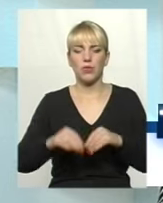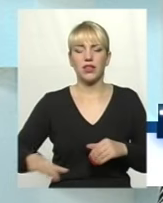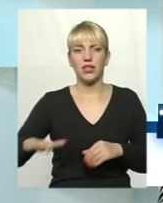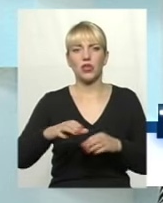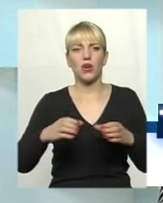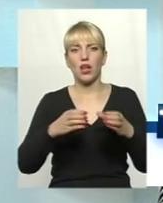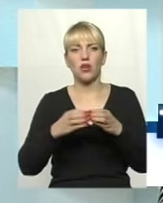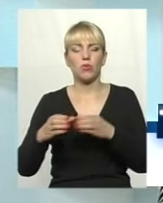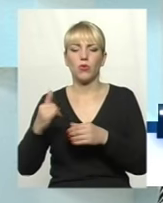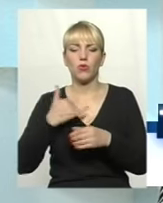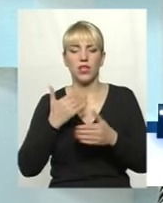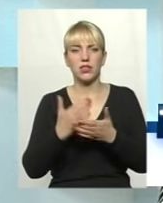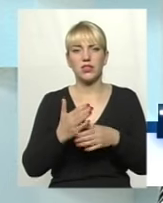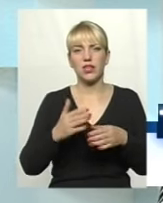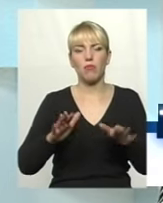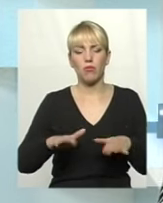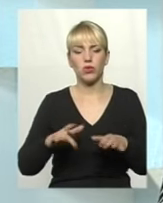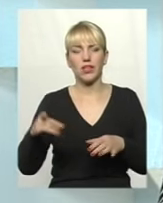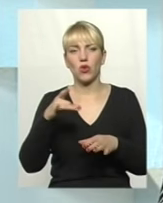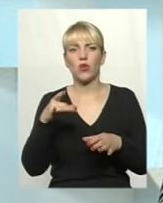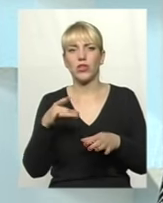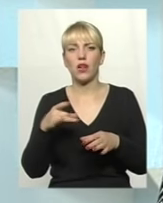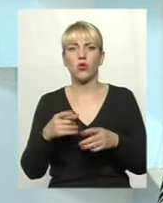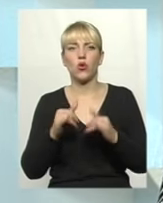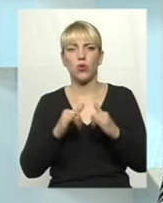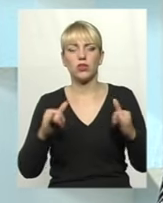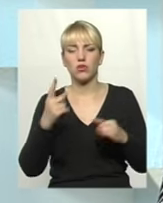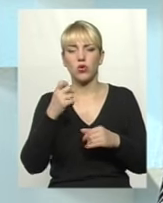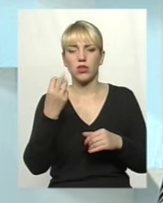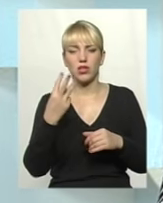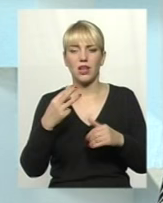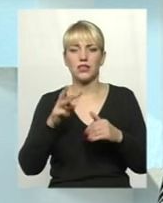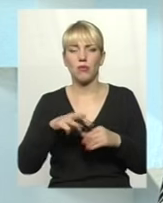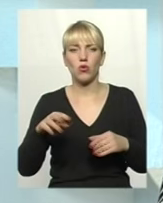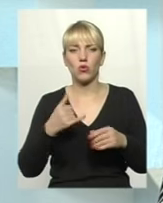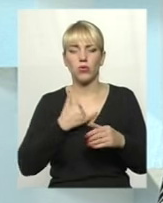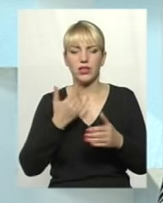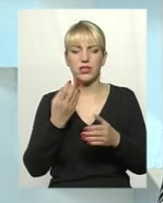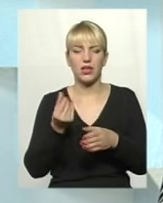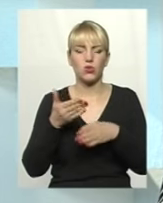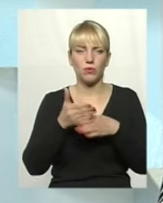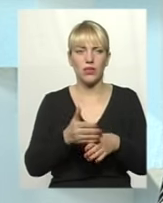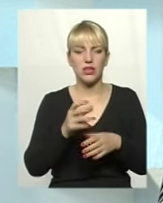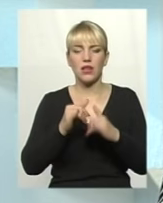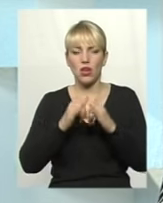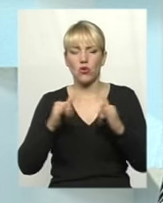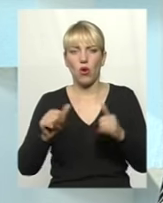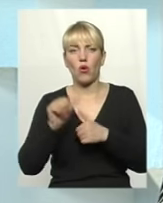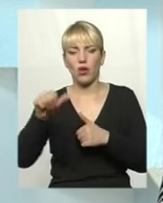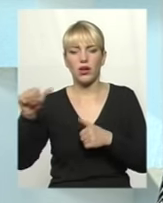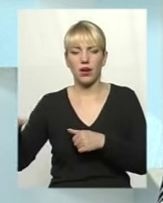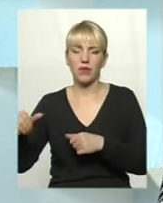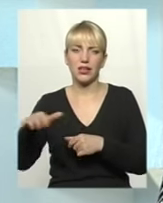нас є Державний фонд регіонального розвитку, це 113 мільйонів. У нас є субвенція на розвиток окремих територій, це 72